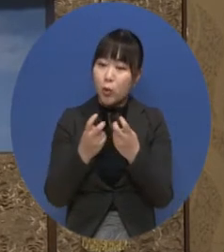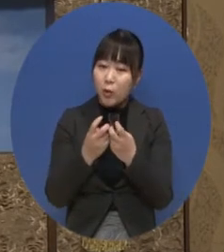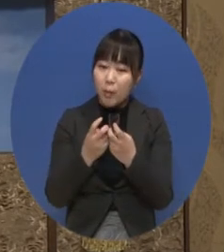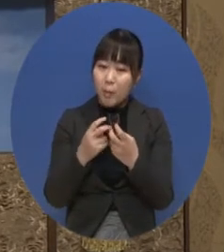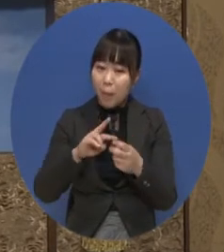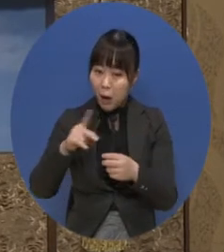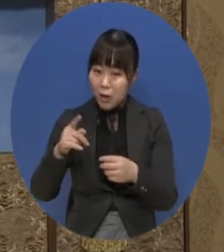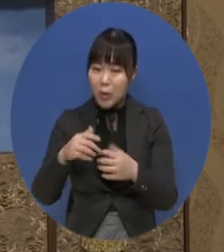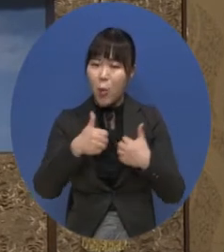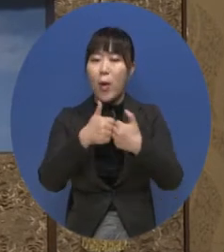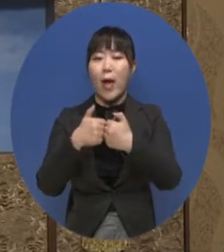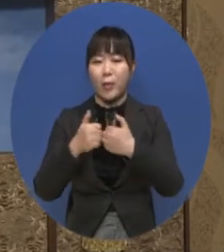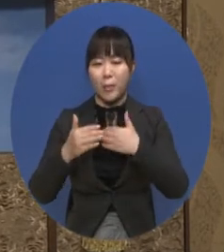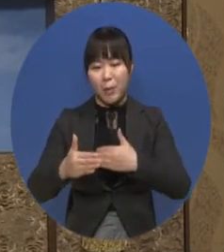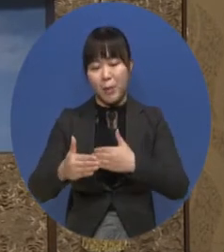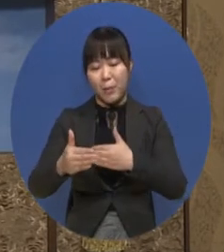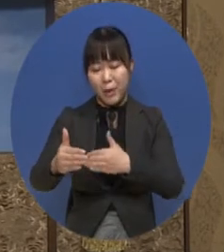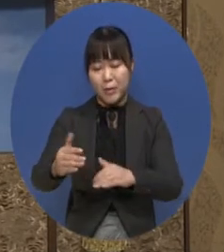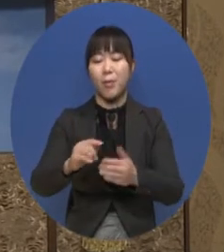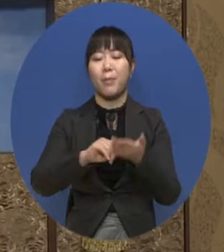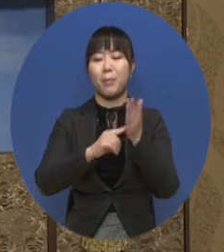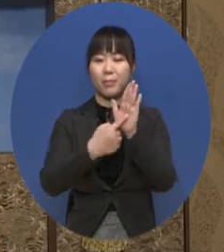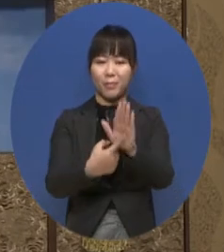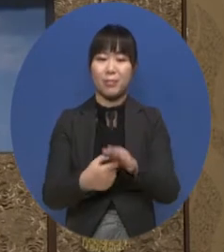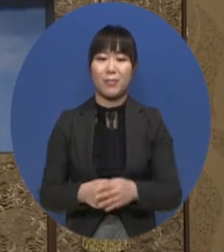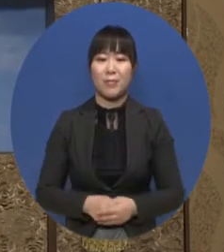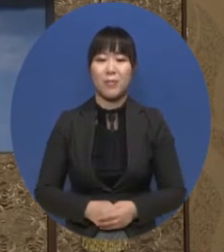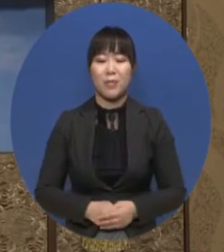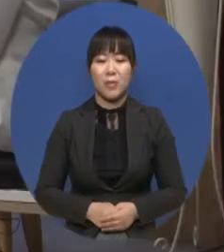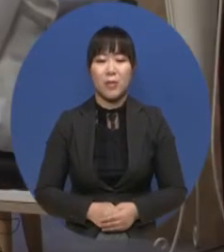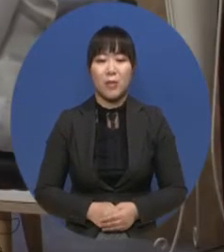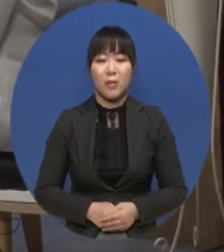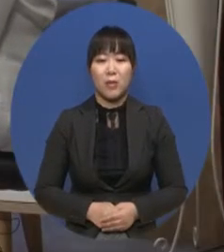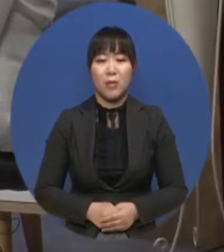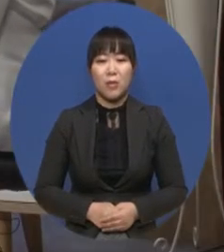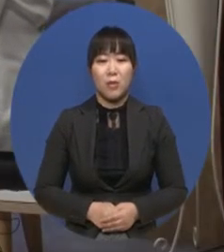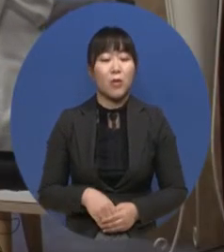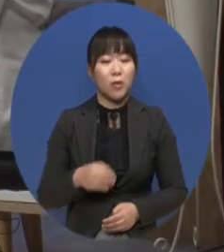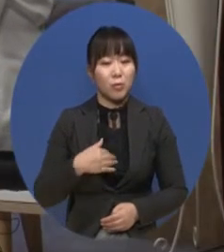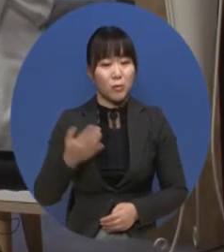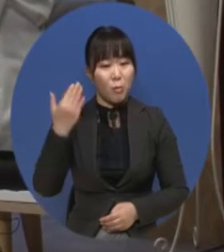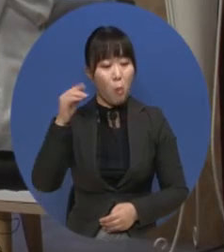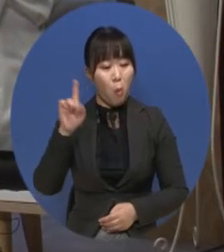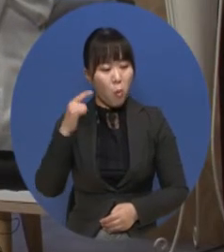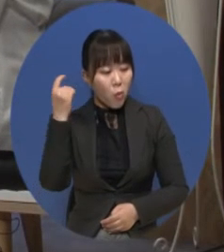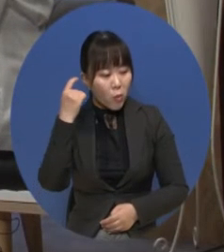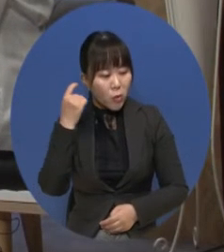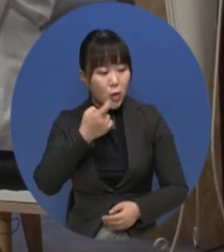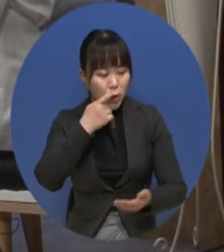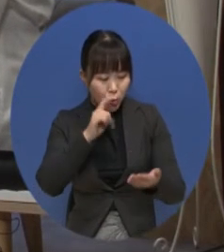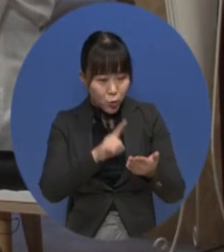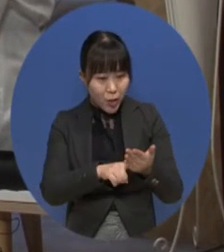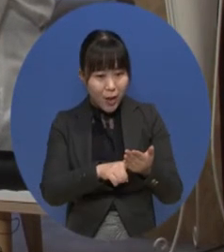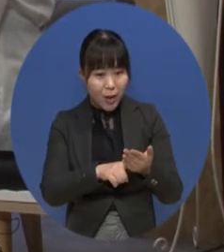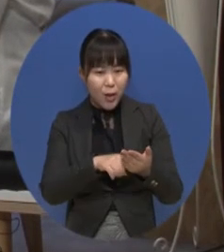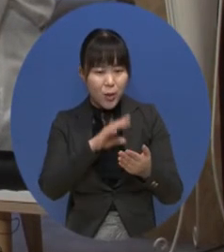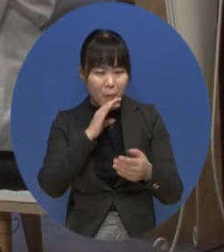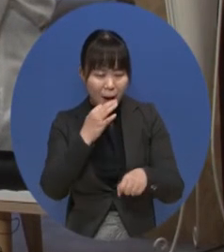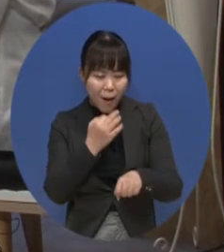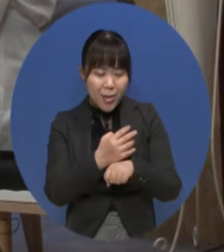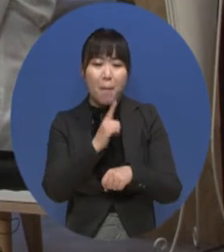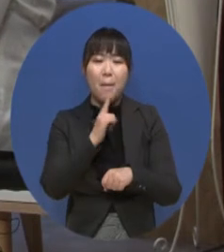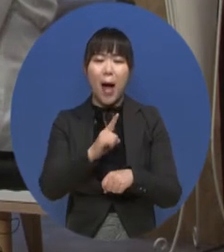해서 바꾸는 과정을 통해 나오게 됩니다. 그러니까 저도 어디서 들은 적이 있는데 이 쉽게 간결하게 말하는